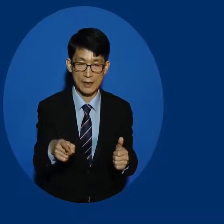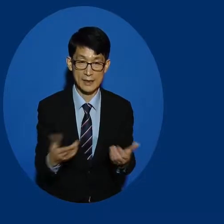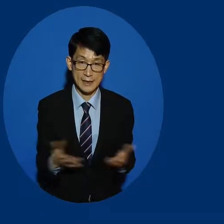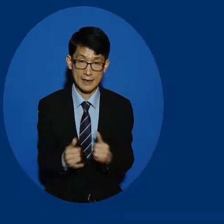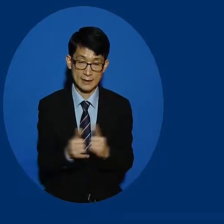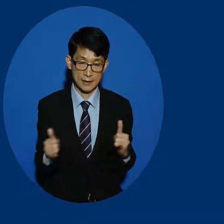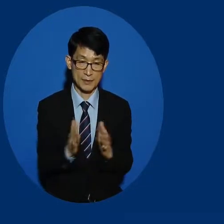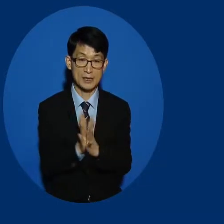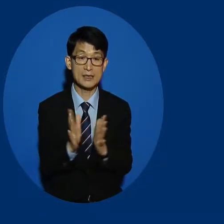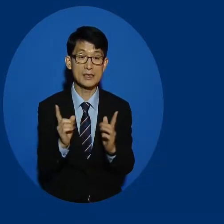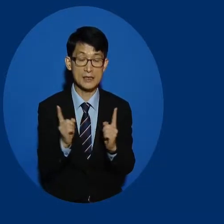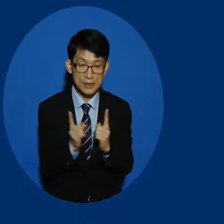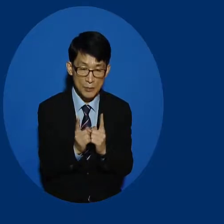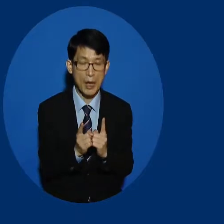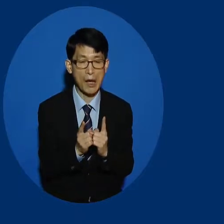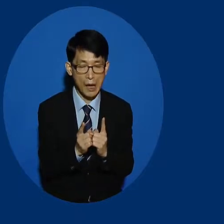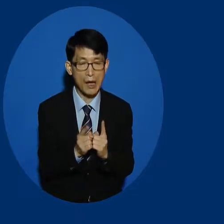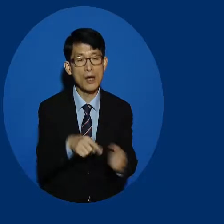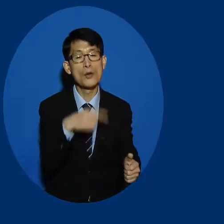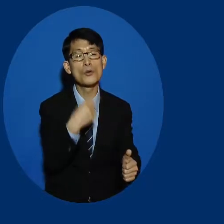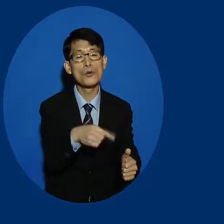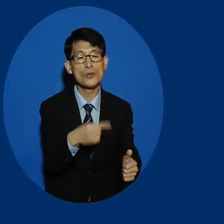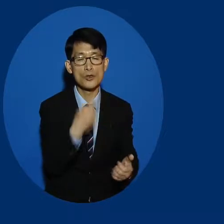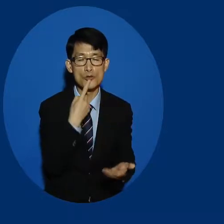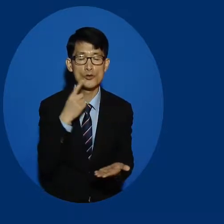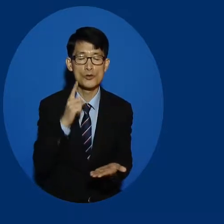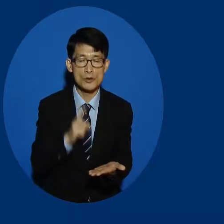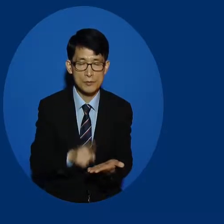수행하기 쉽다고 생각이 되어지는 것 같아요.